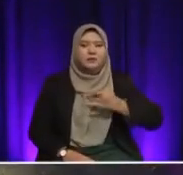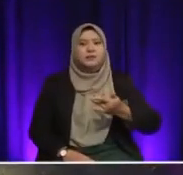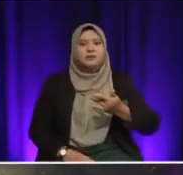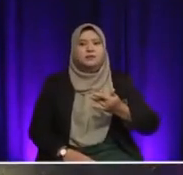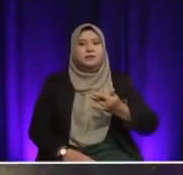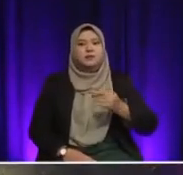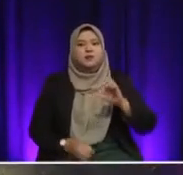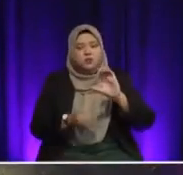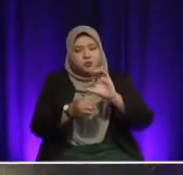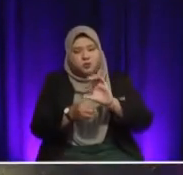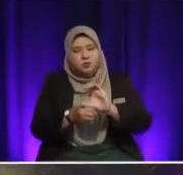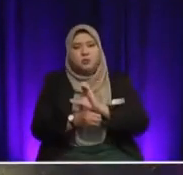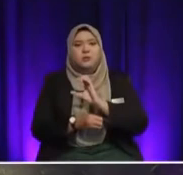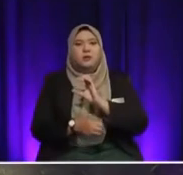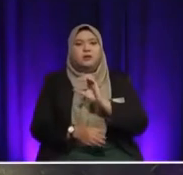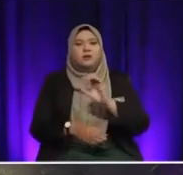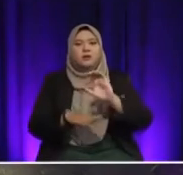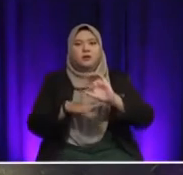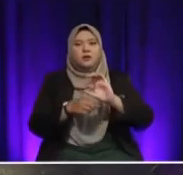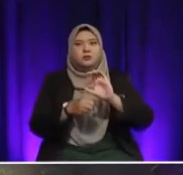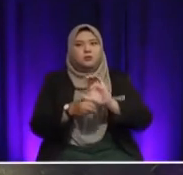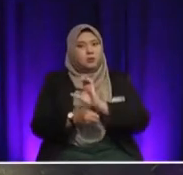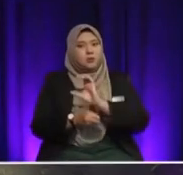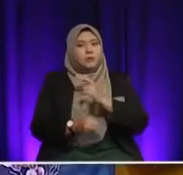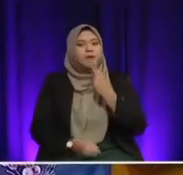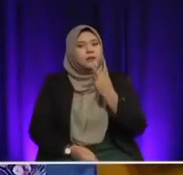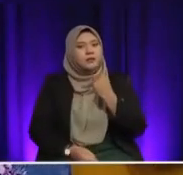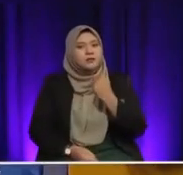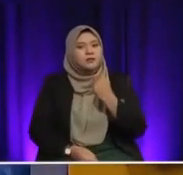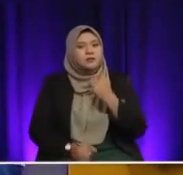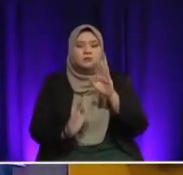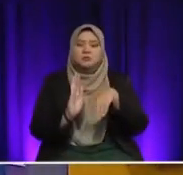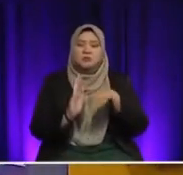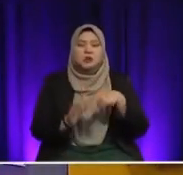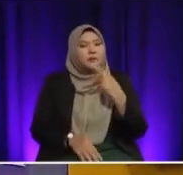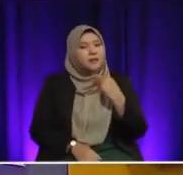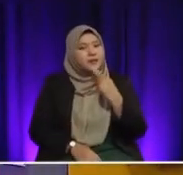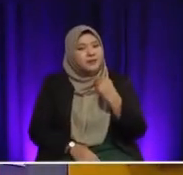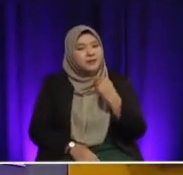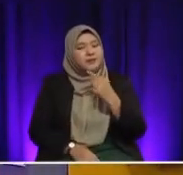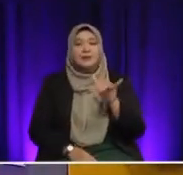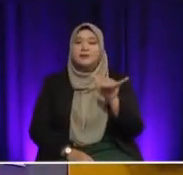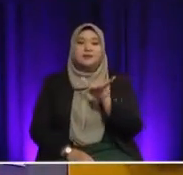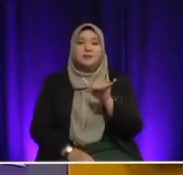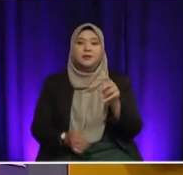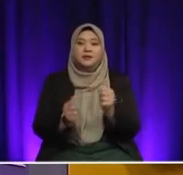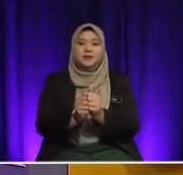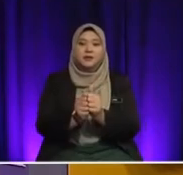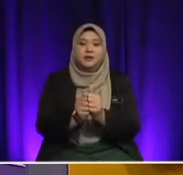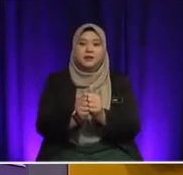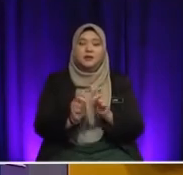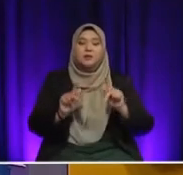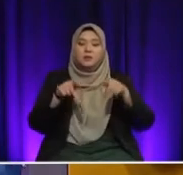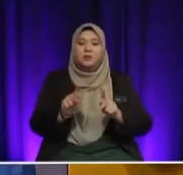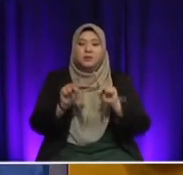tak. Okey. Jadi sama juga lepas murid kita membuat amali, mereka perlu menilai kualiti produk mereka.